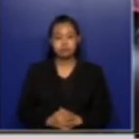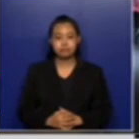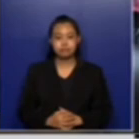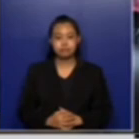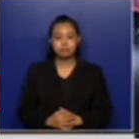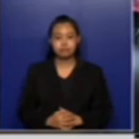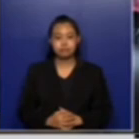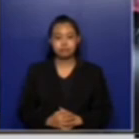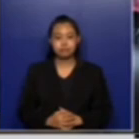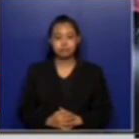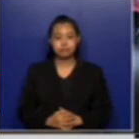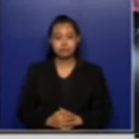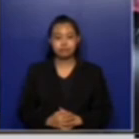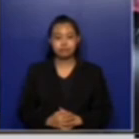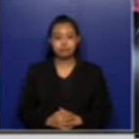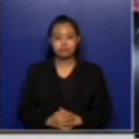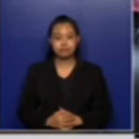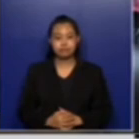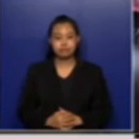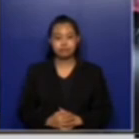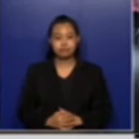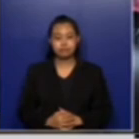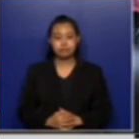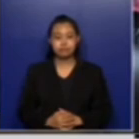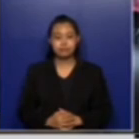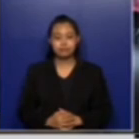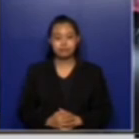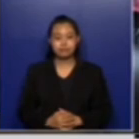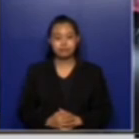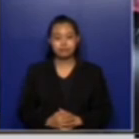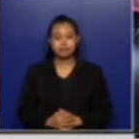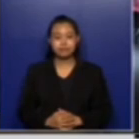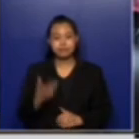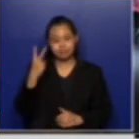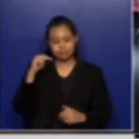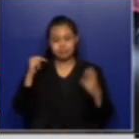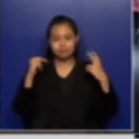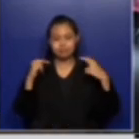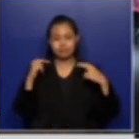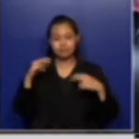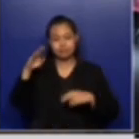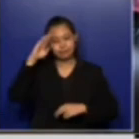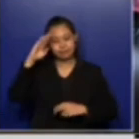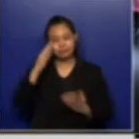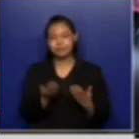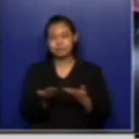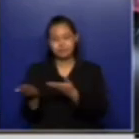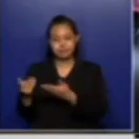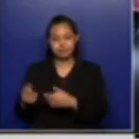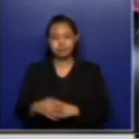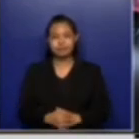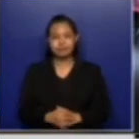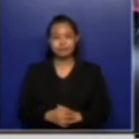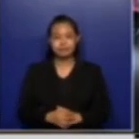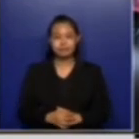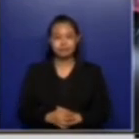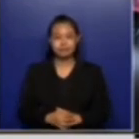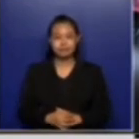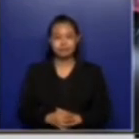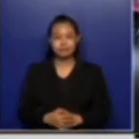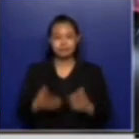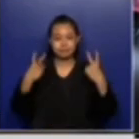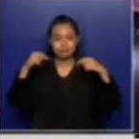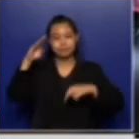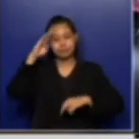ดังนั้นท่านนายกเดินออกไปข้างนอกแล้วนะครับดังนั้นเนี่ยผมจึงกราบเรียนท่านประธานผ่านไปยังท่านนายกรัฐมนตรีนะครับ